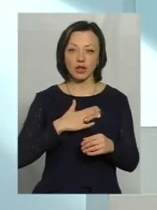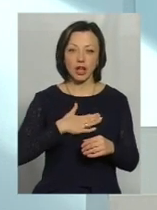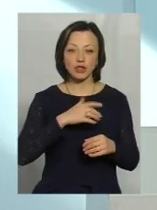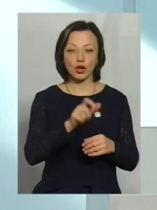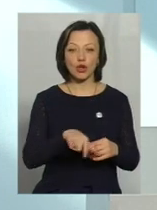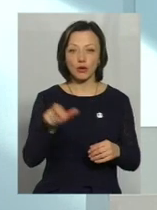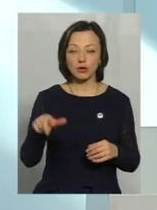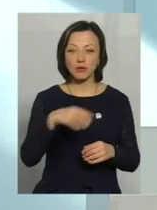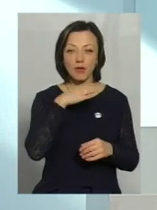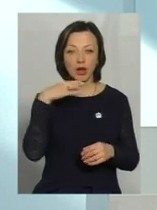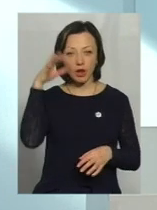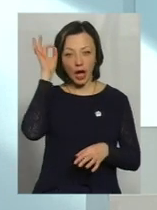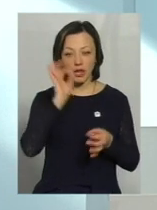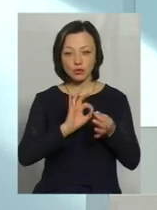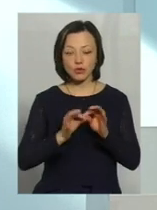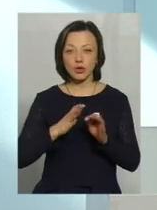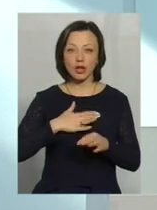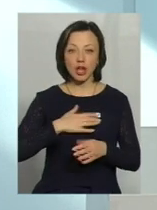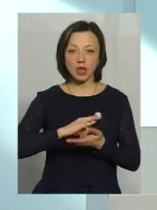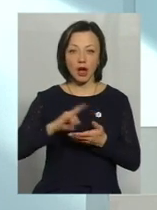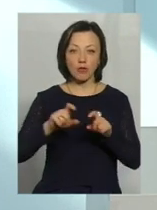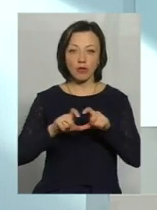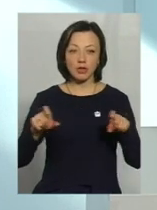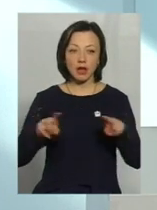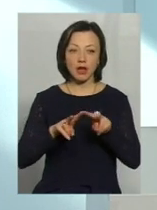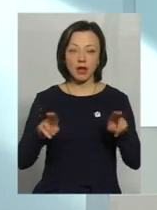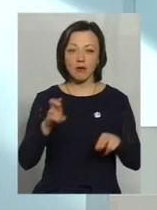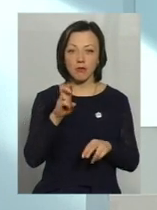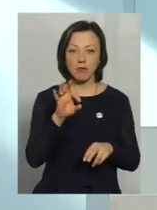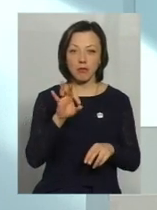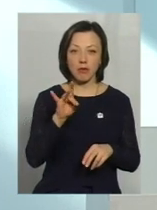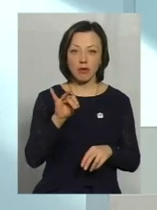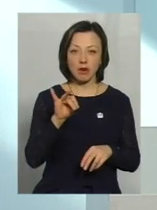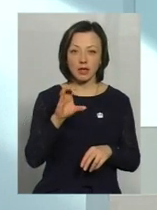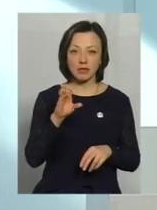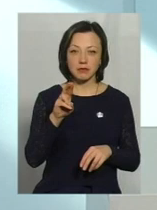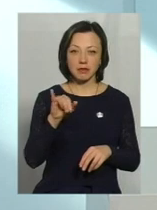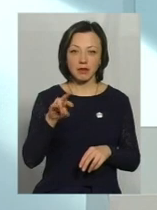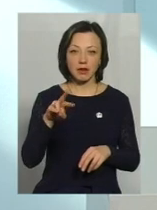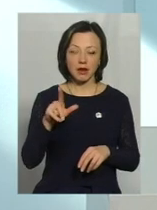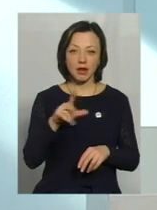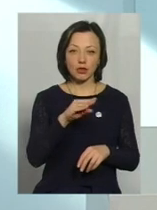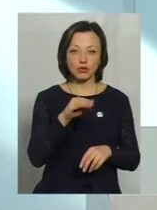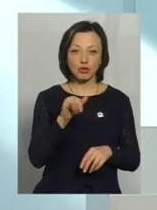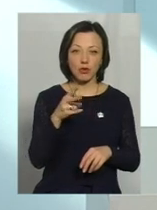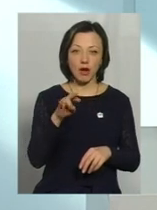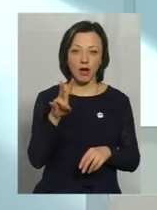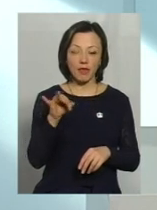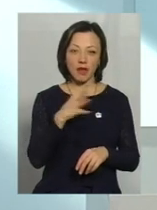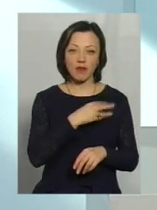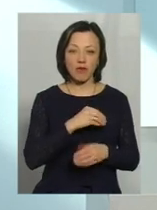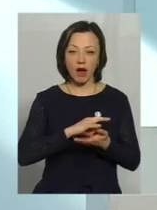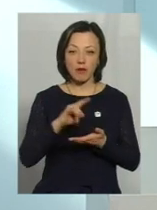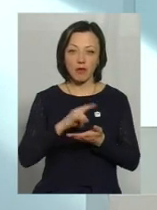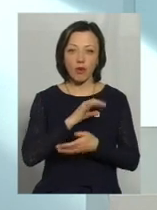люди багато асоціюють наш аеропорт з аеропортами Бориспіль, з аеропортами Жуляни, з аеропортом Львовом, звідки